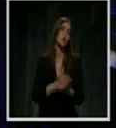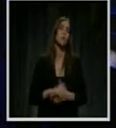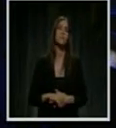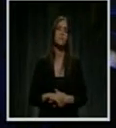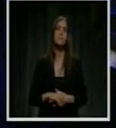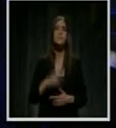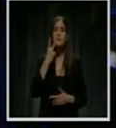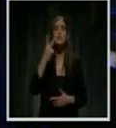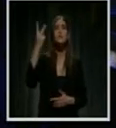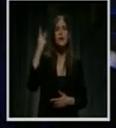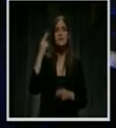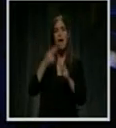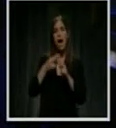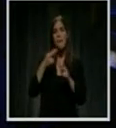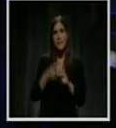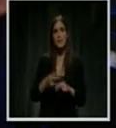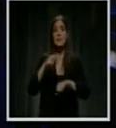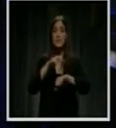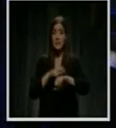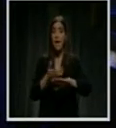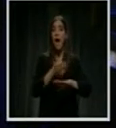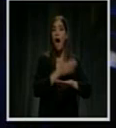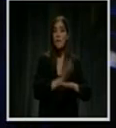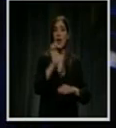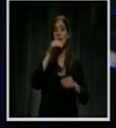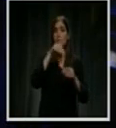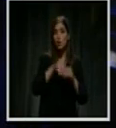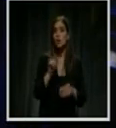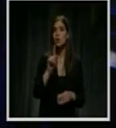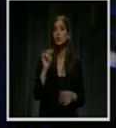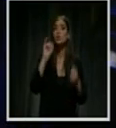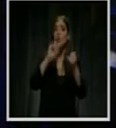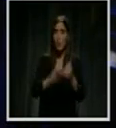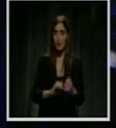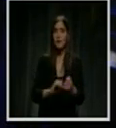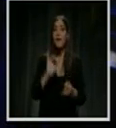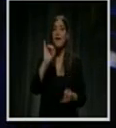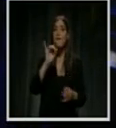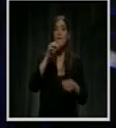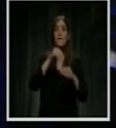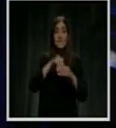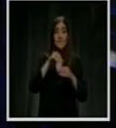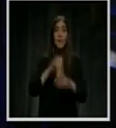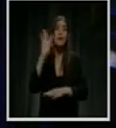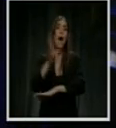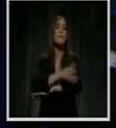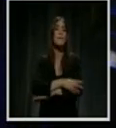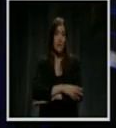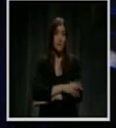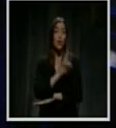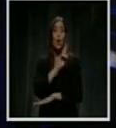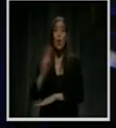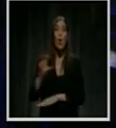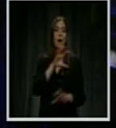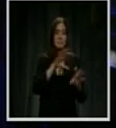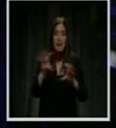elettorali bl-ewwel wieda jiġifieri dik l-iktar prinċipali tkun ta' investiment b'saħħtu fl-ambjentana, fi spazju ħodor, fi